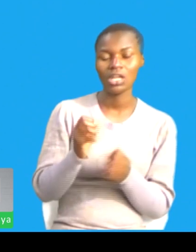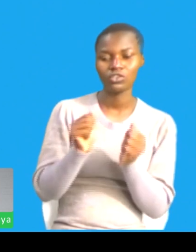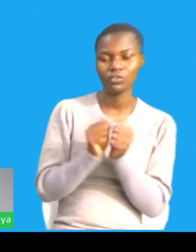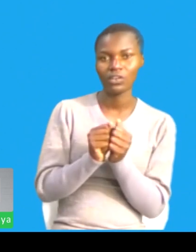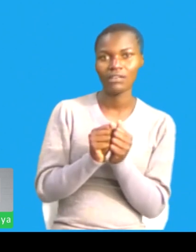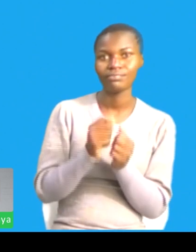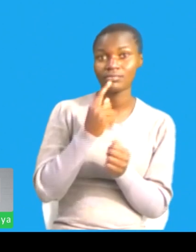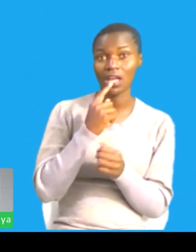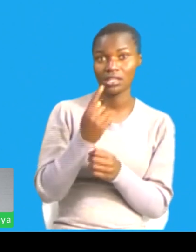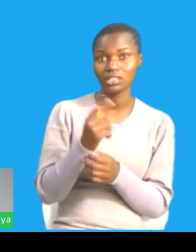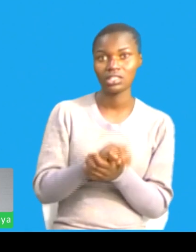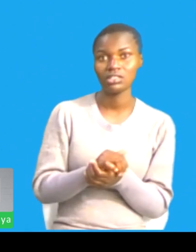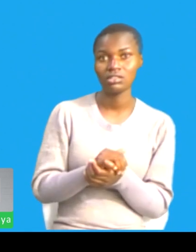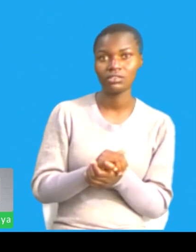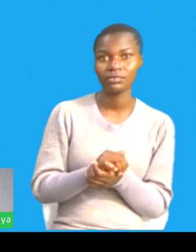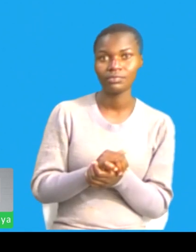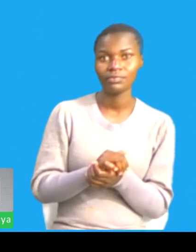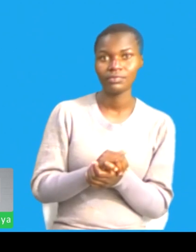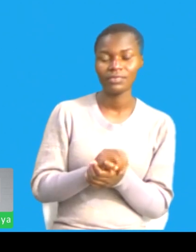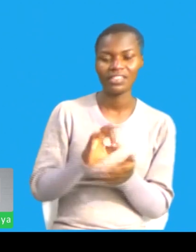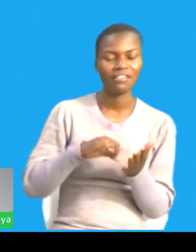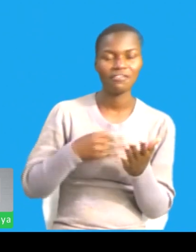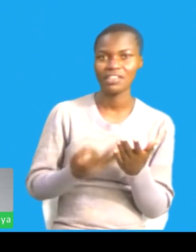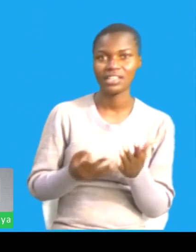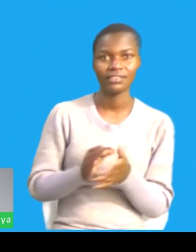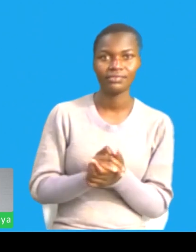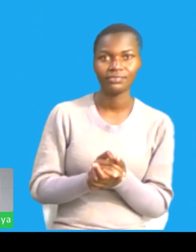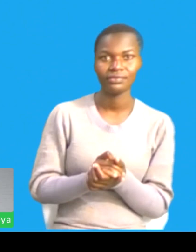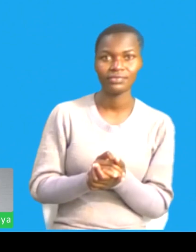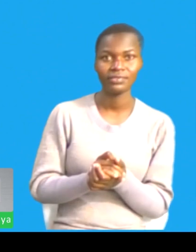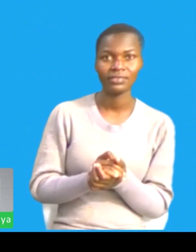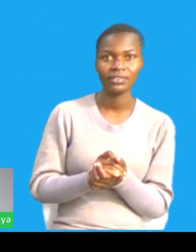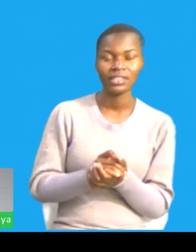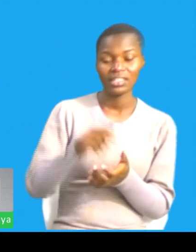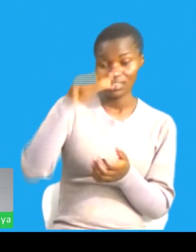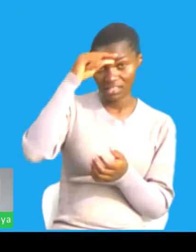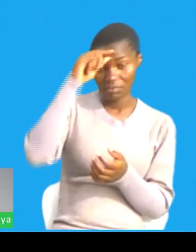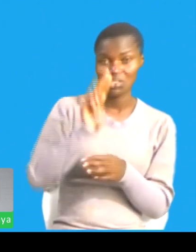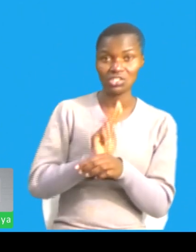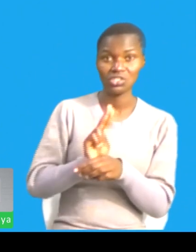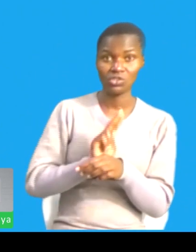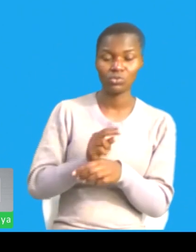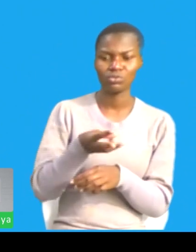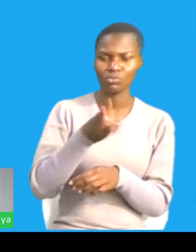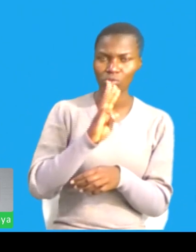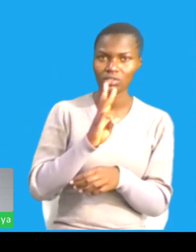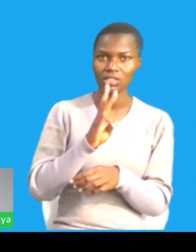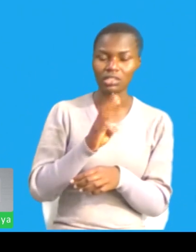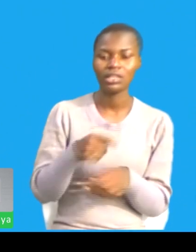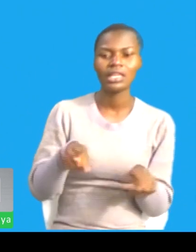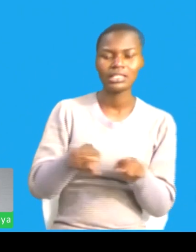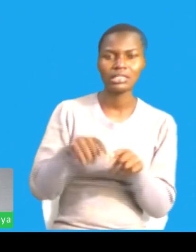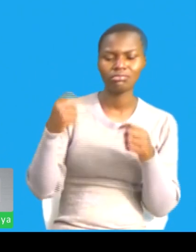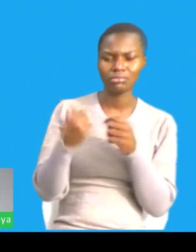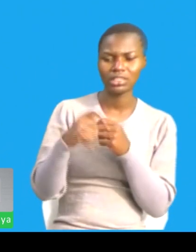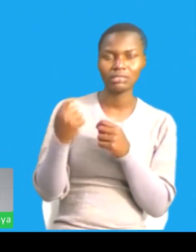walilimwa rungu. Wameanguka mtihani. I'm told walitumia maji. Kutumia Chapa. Maji na kupiga rungu ndio imefanya hiyo demo ikakuwa